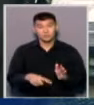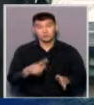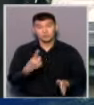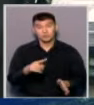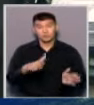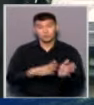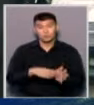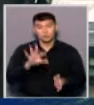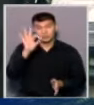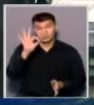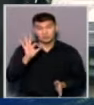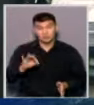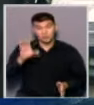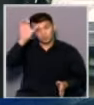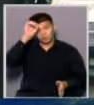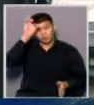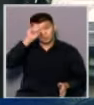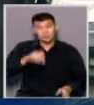70,9%, Жылойда